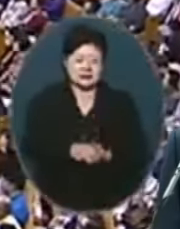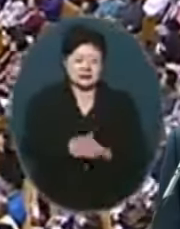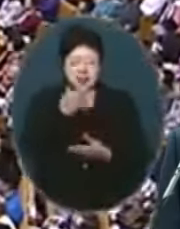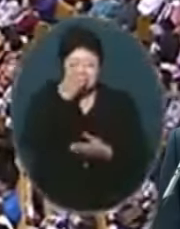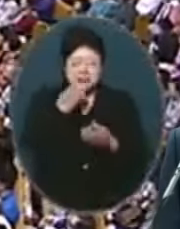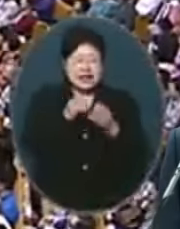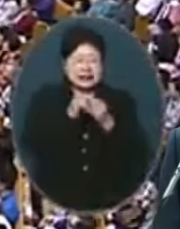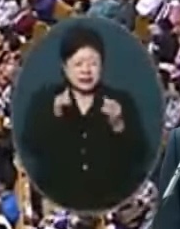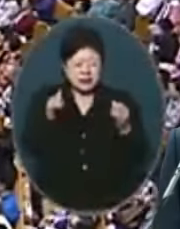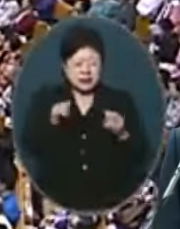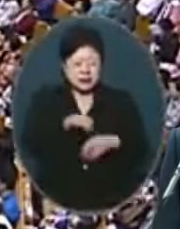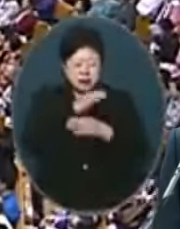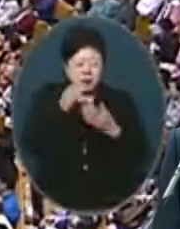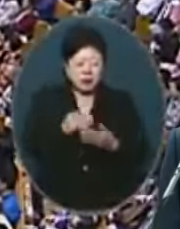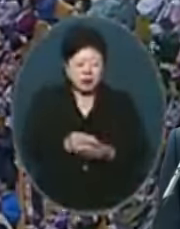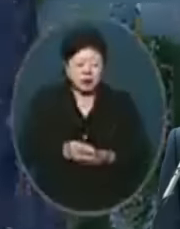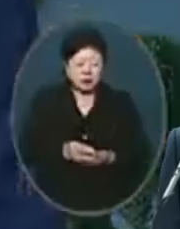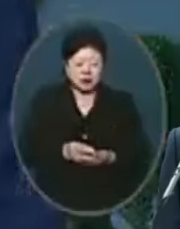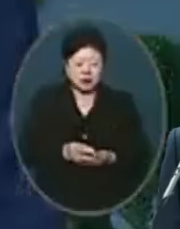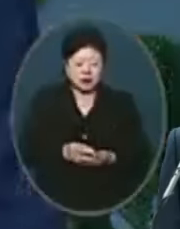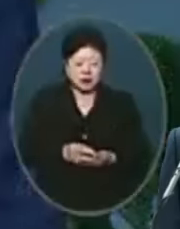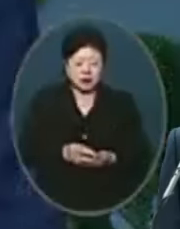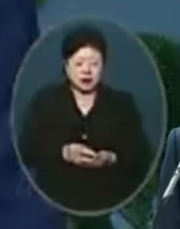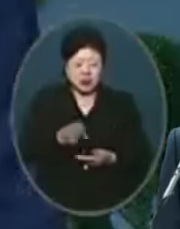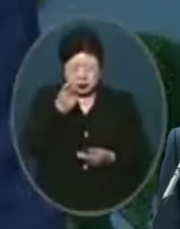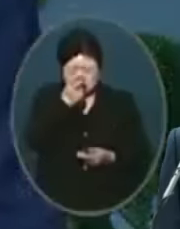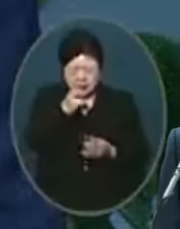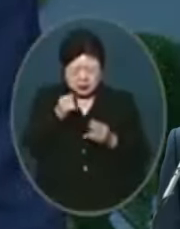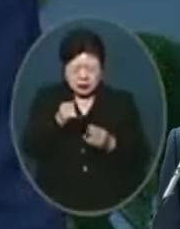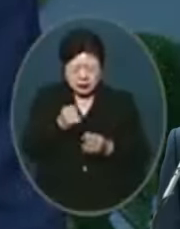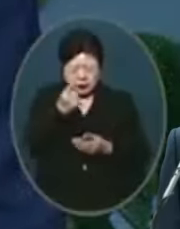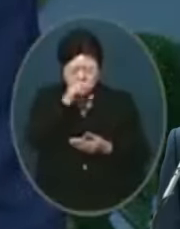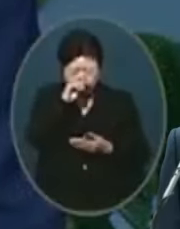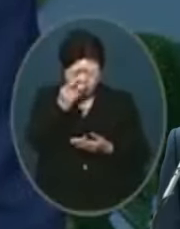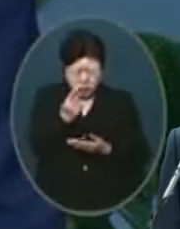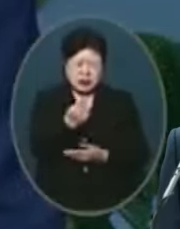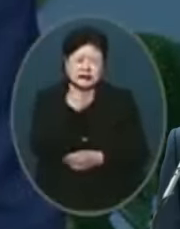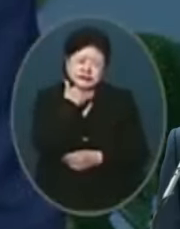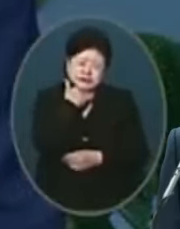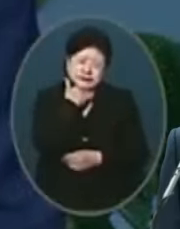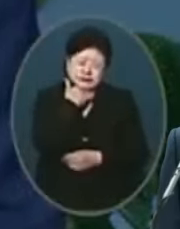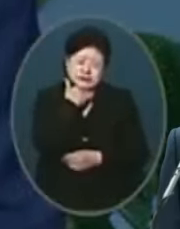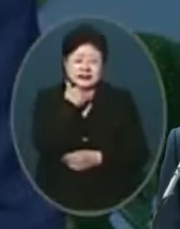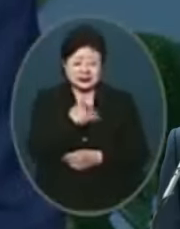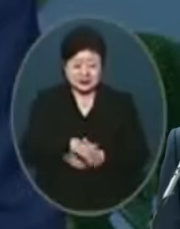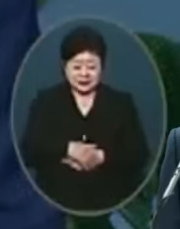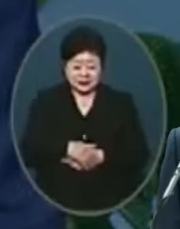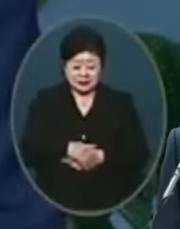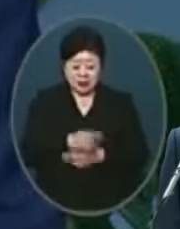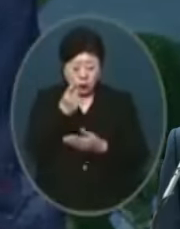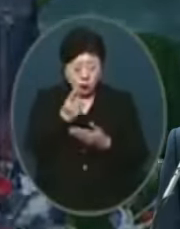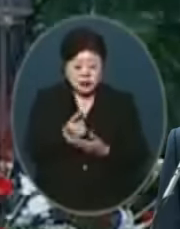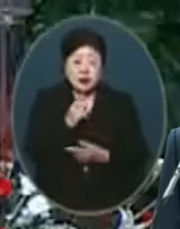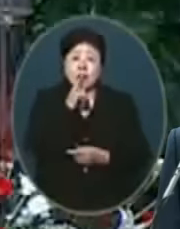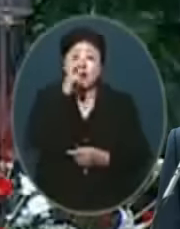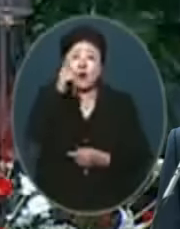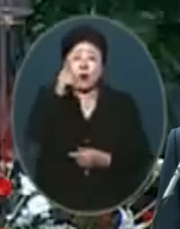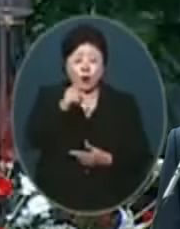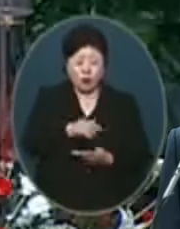이스라엘 백성들은 정탐꾼들이 돌아오기를 학수고대하고 기다리는데 그들이 와서